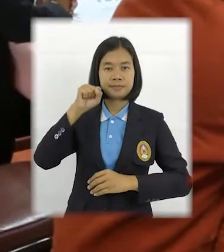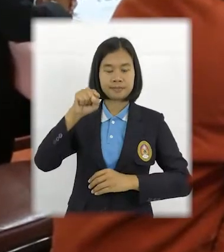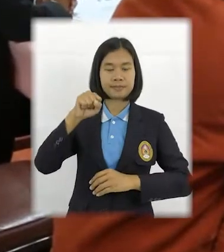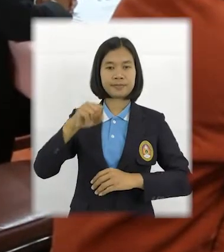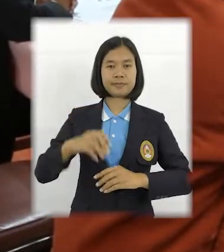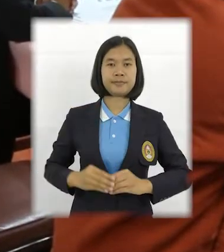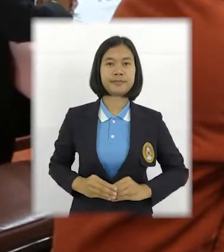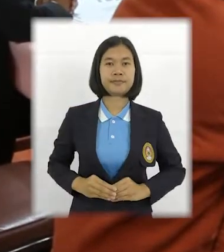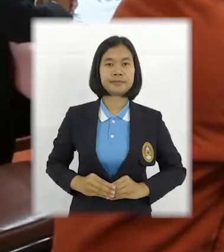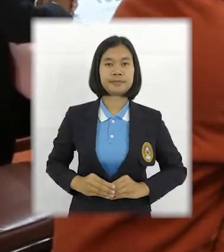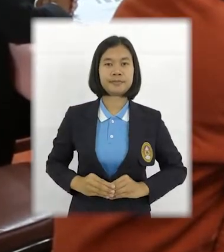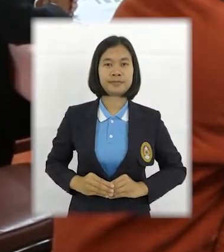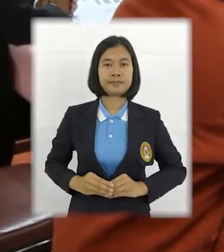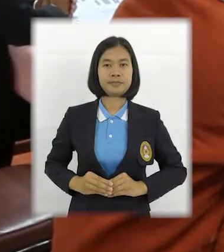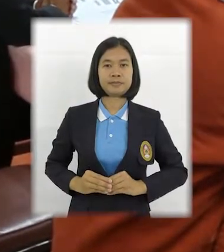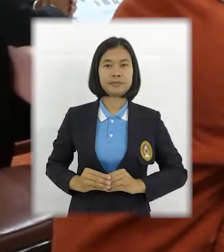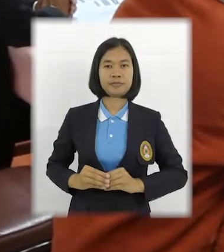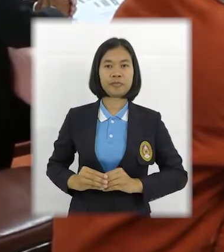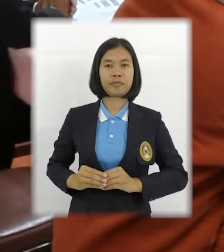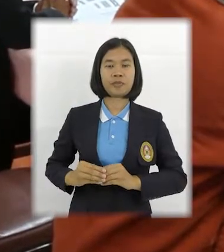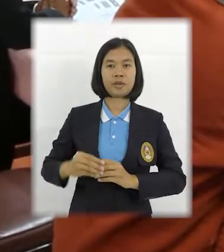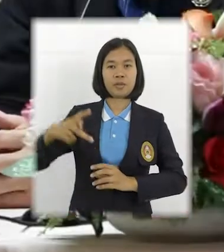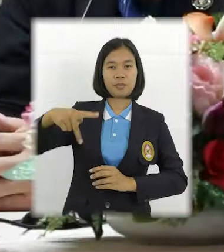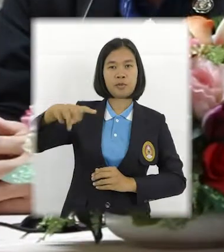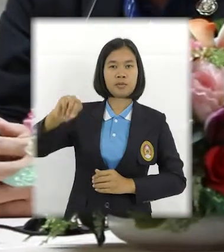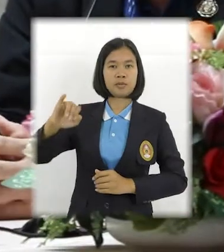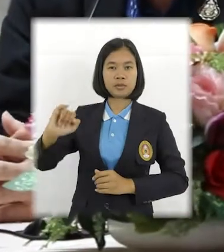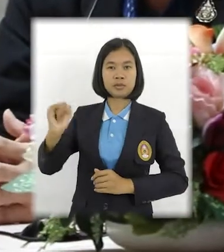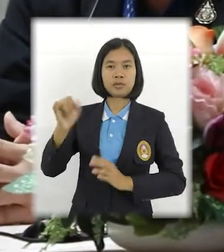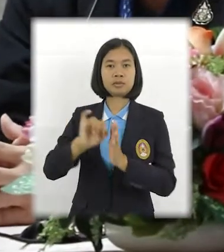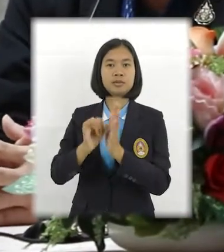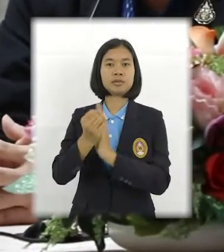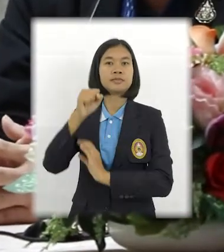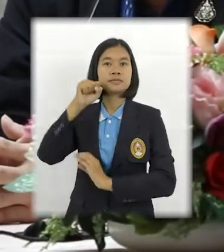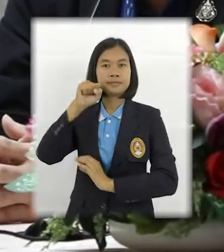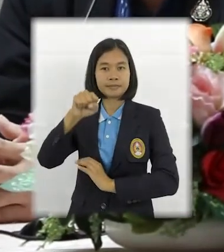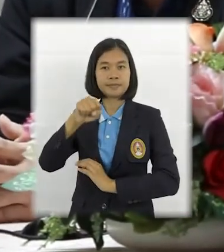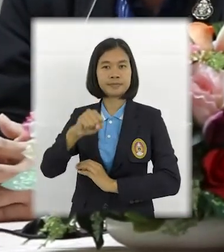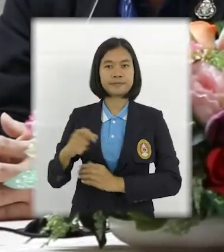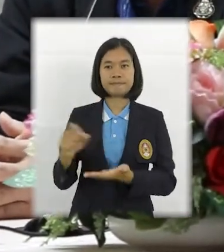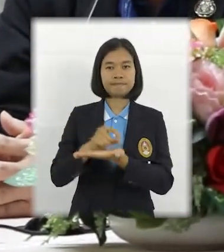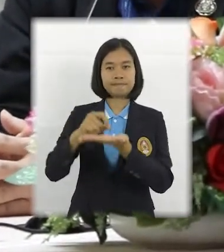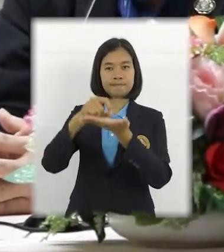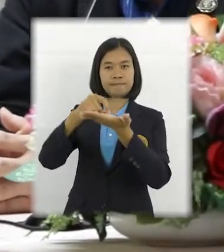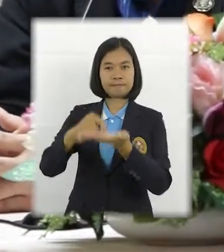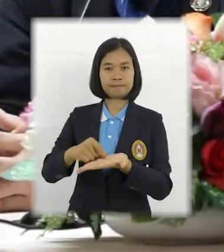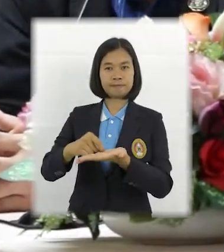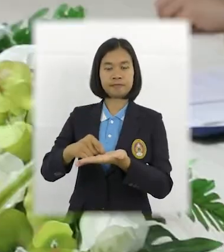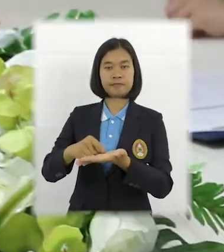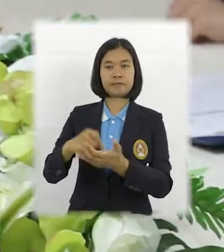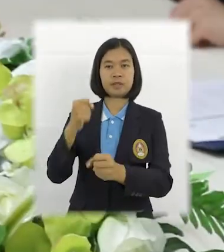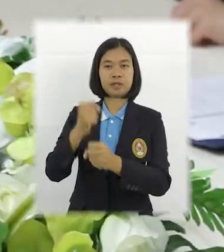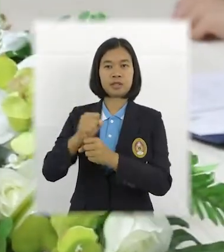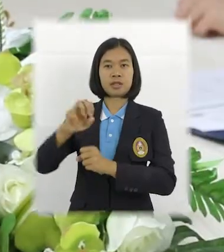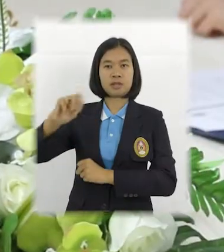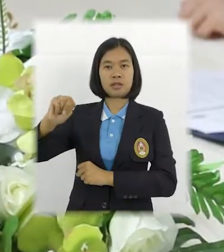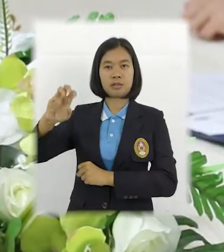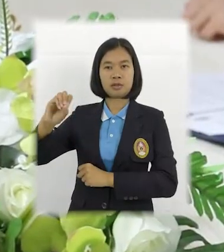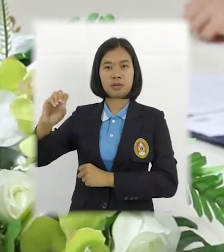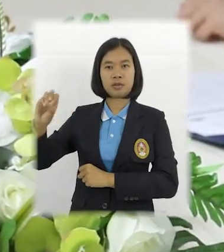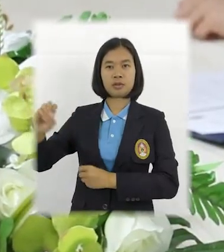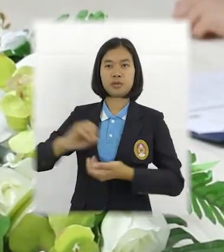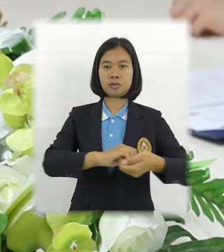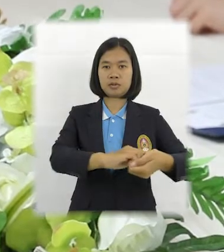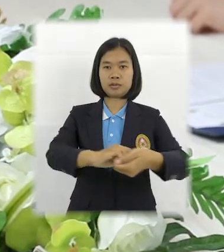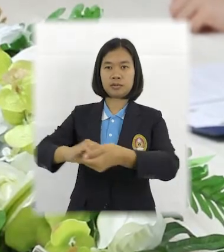หาวิทยาลัยราชภัฏสกลนครและสำนักงานพัฒนาฝีมือแรงงานสกลนครได้ลงนามบันทึกข้อตกลงหรือ